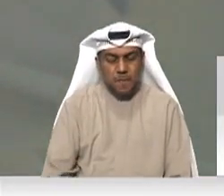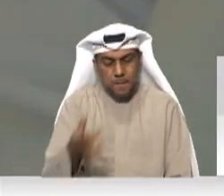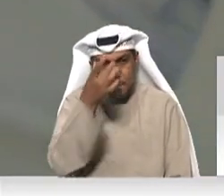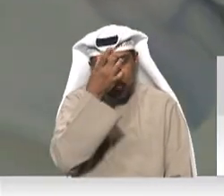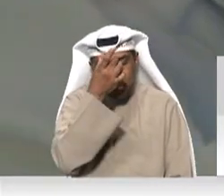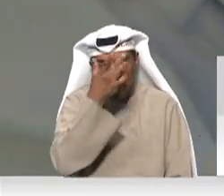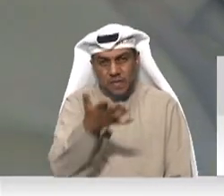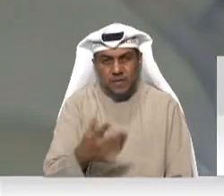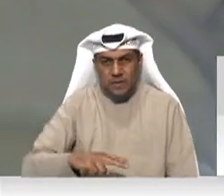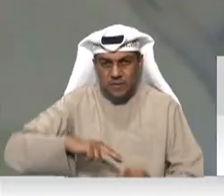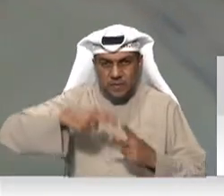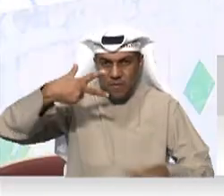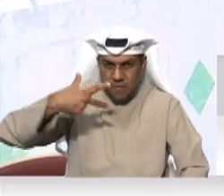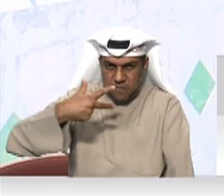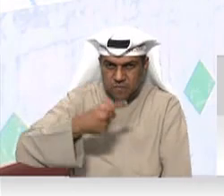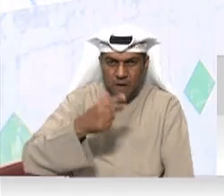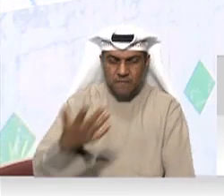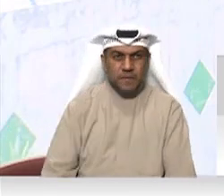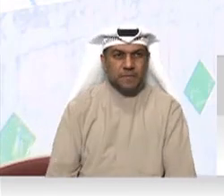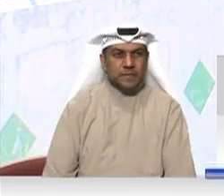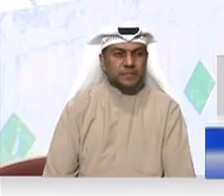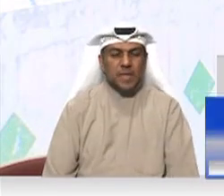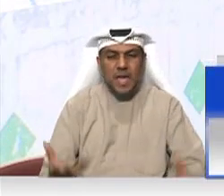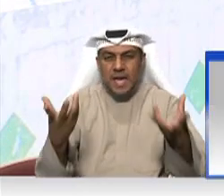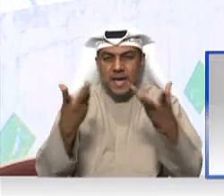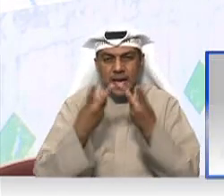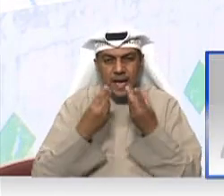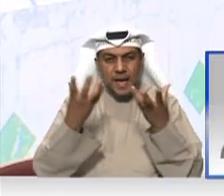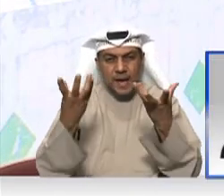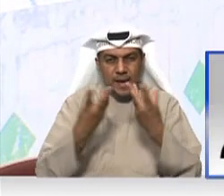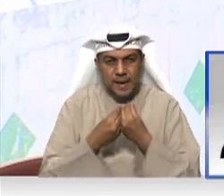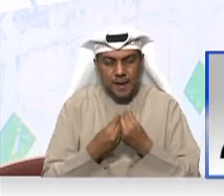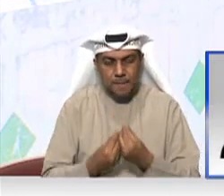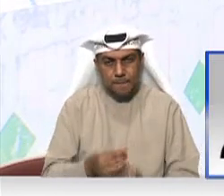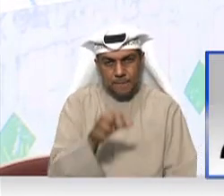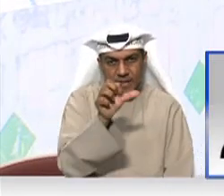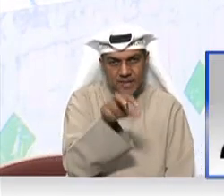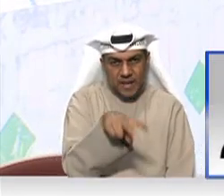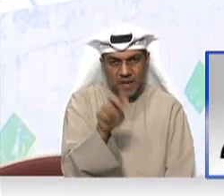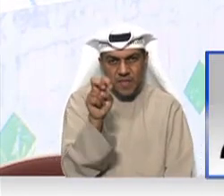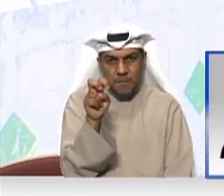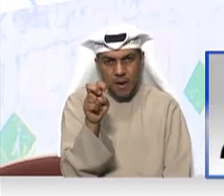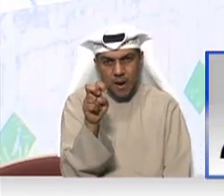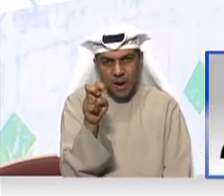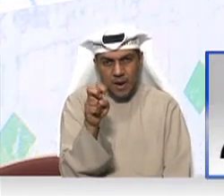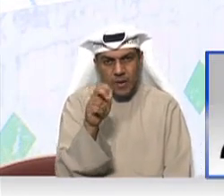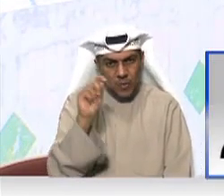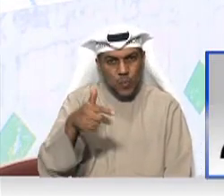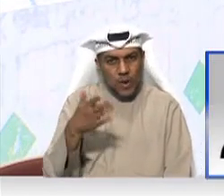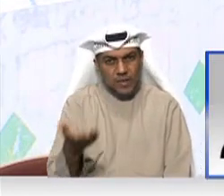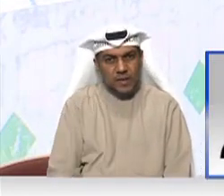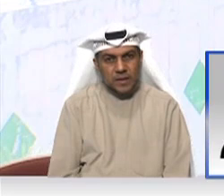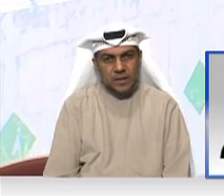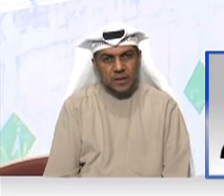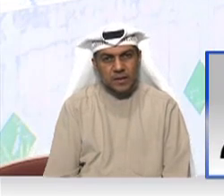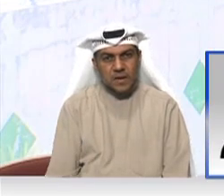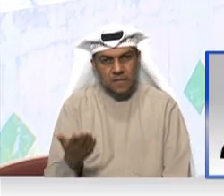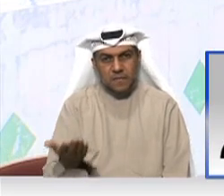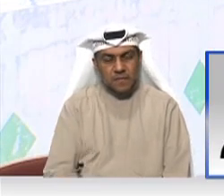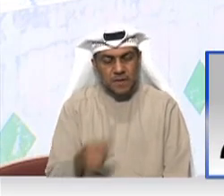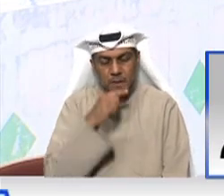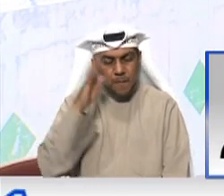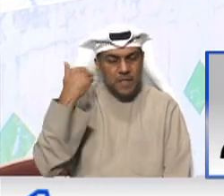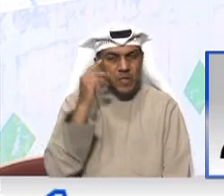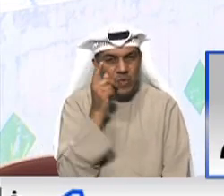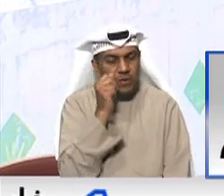الانيميا احصائيه تقول ان تقريبا 89% منهم مصابين كويتيين الاناث